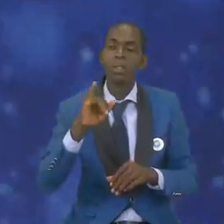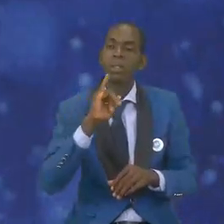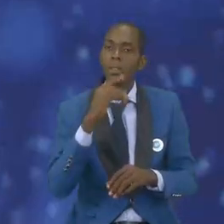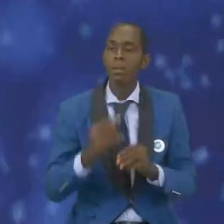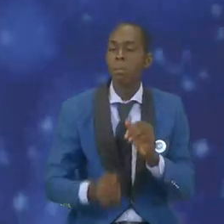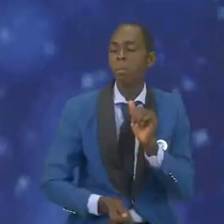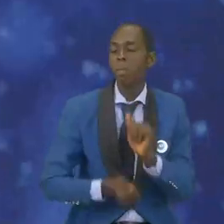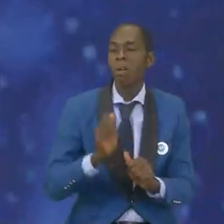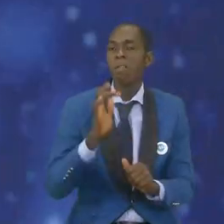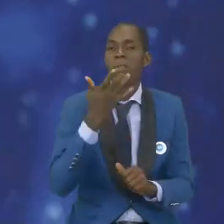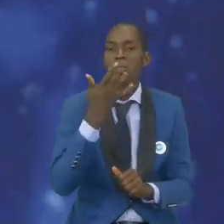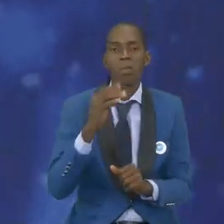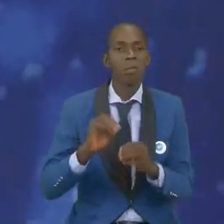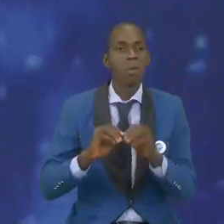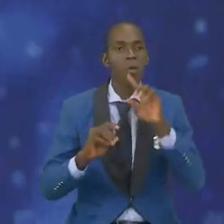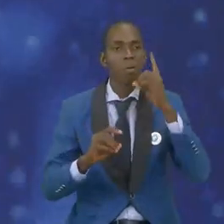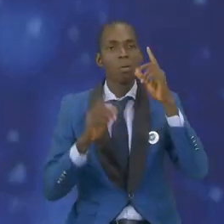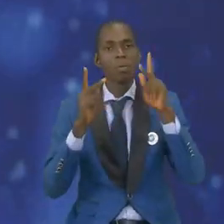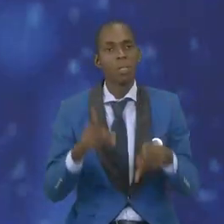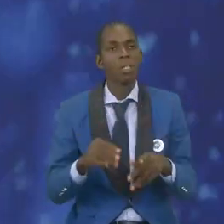trois satrapes, Daniel était le premier.